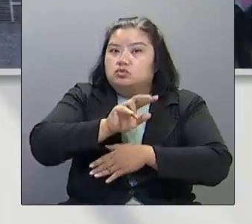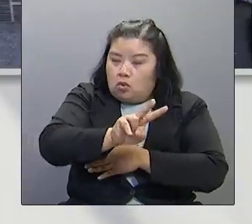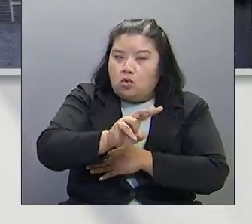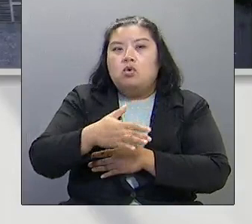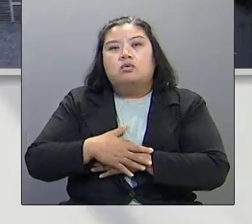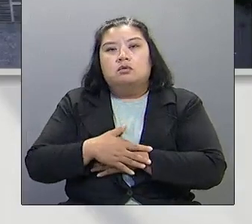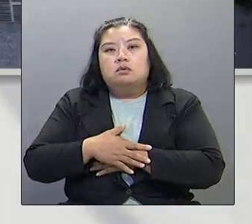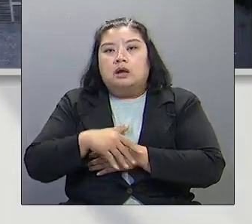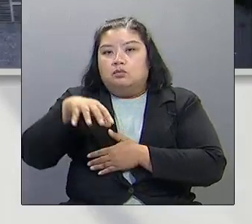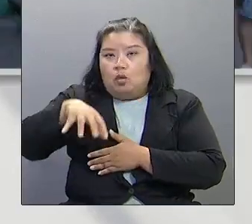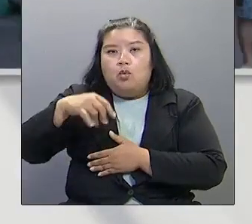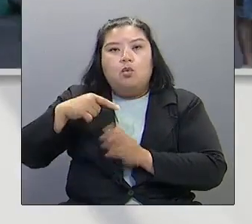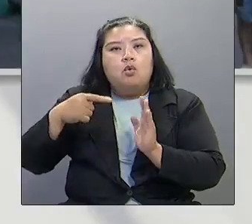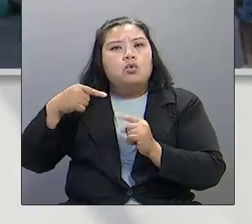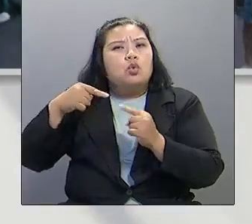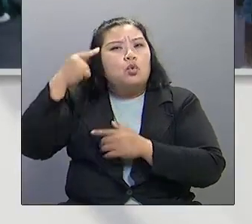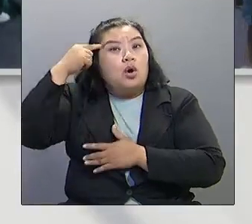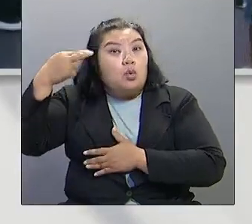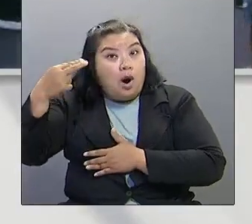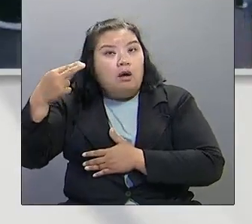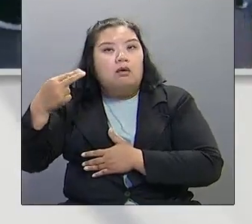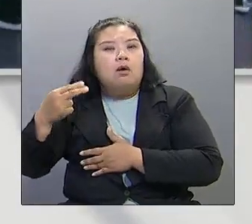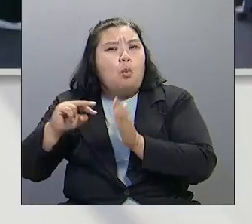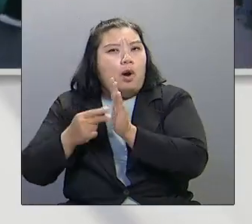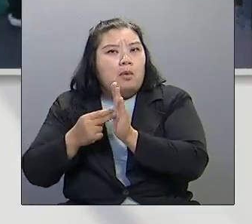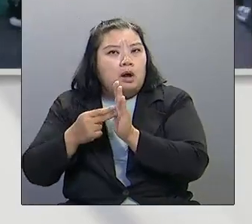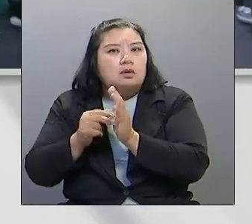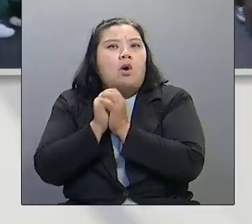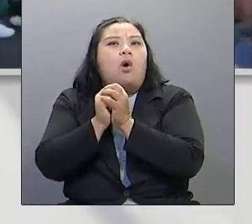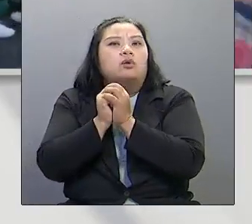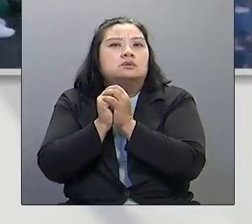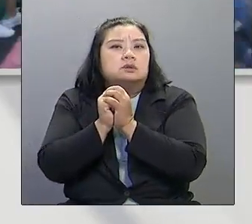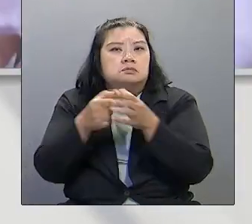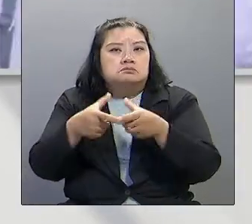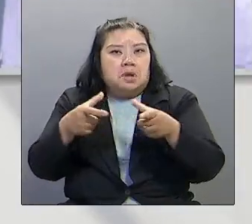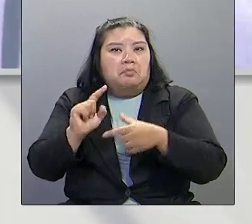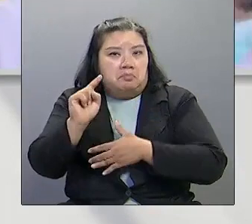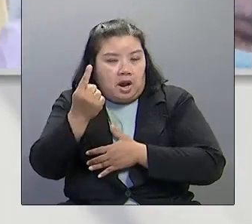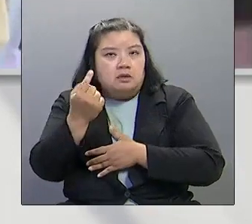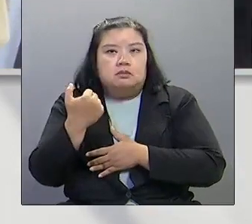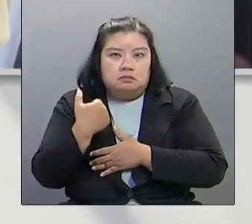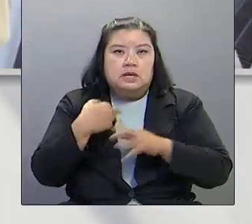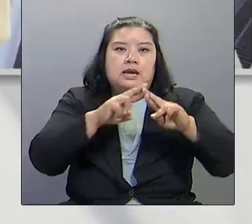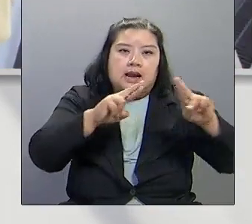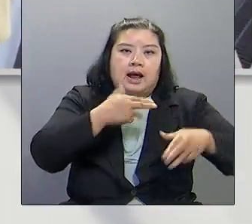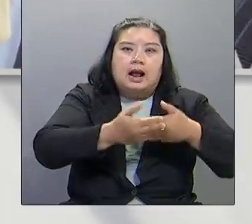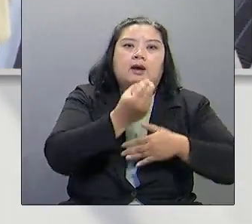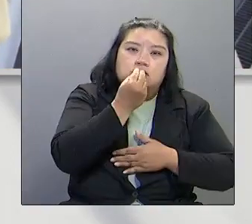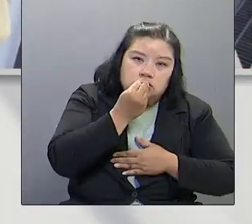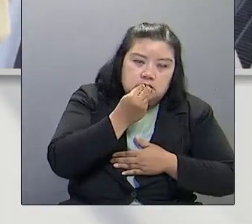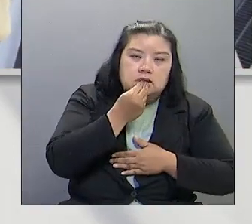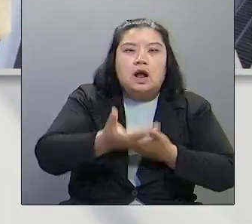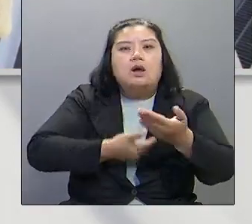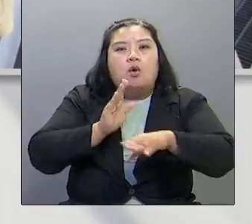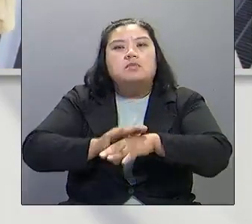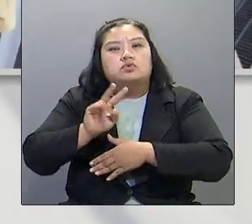จุดนี้ถูกขนานนามบอกว่าเป็นไชน่าทาวน์แห่งใหม่ด้วยธุรกิจในพื้นที่มีตั้งแต่ร้านอาหารธรรมดากิฟต์ช็อปร้านขายของ